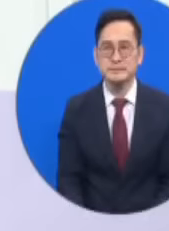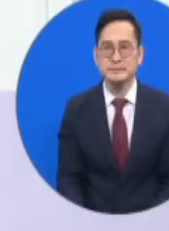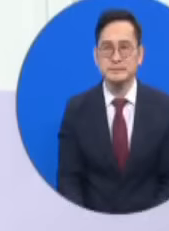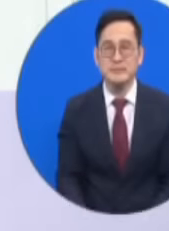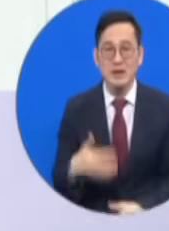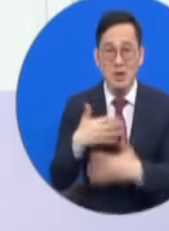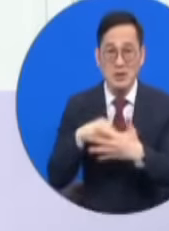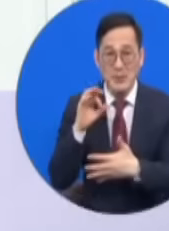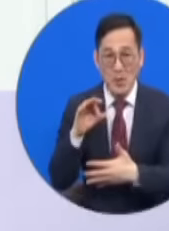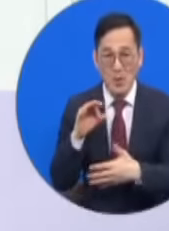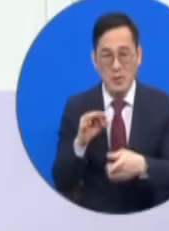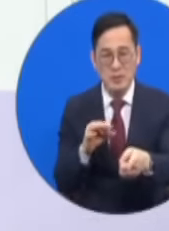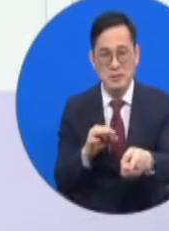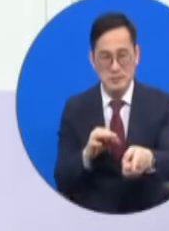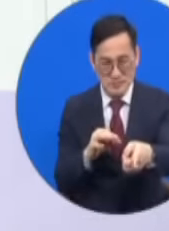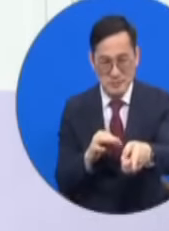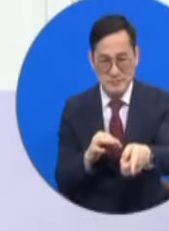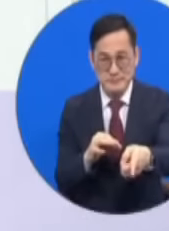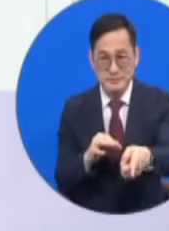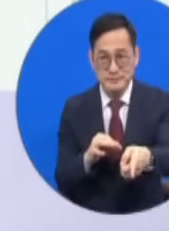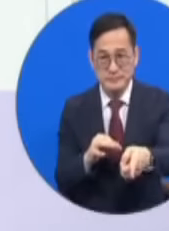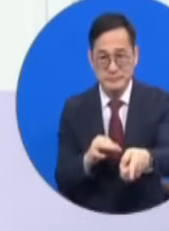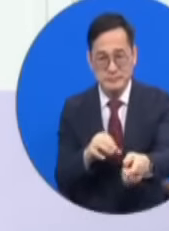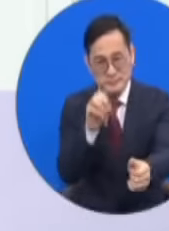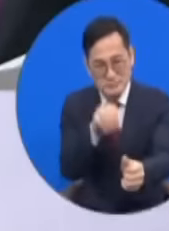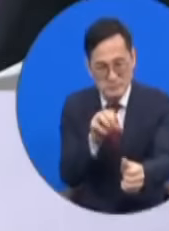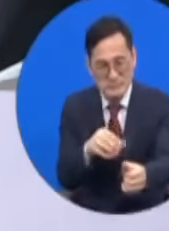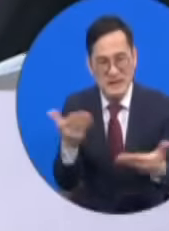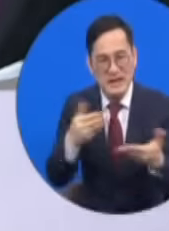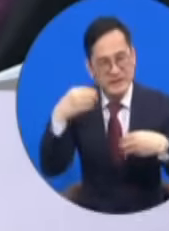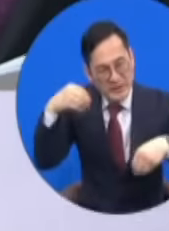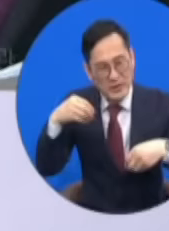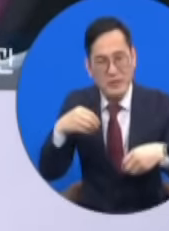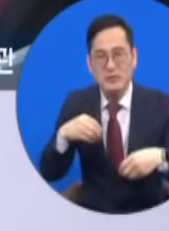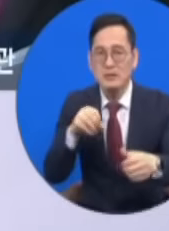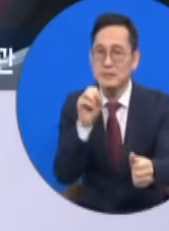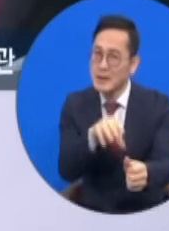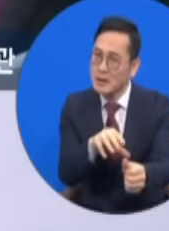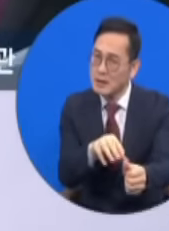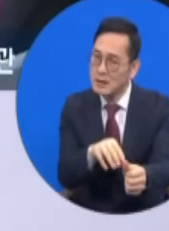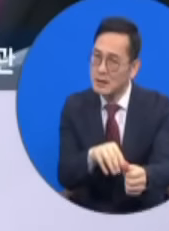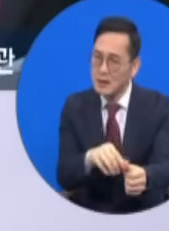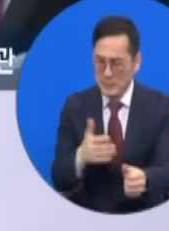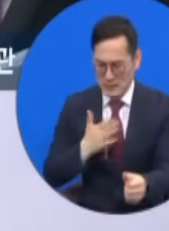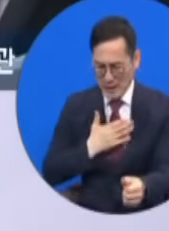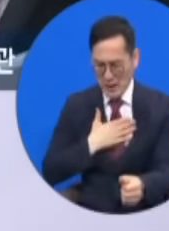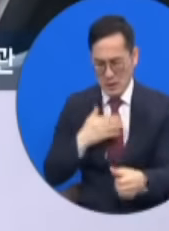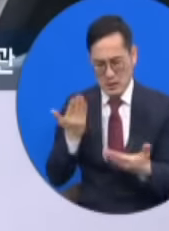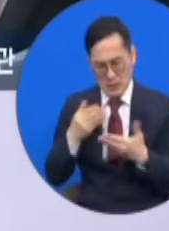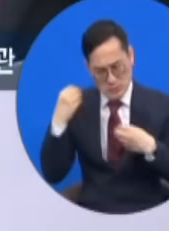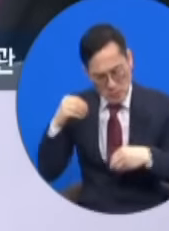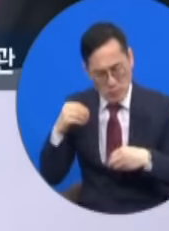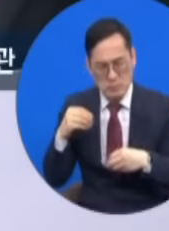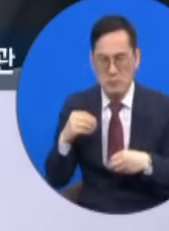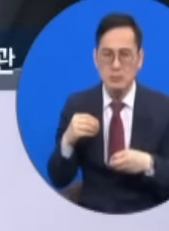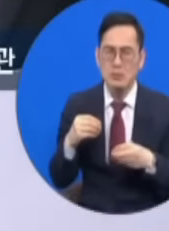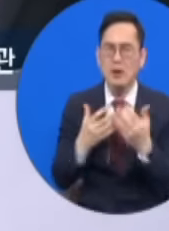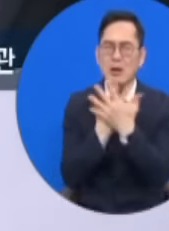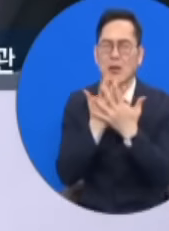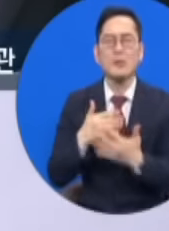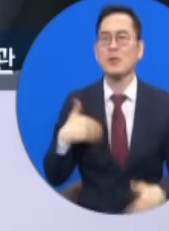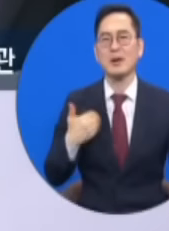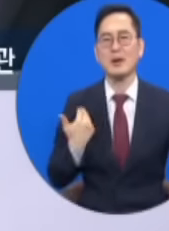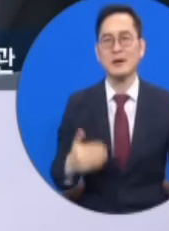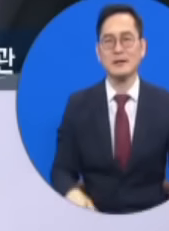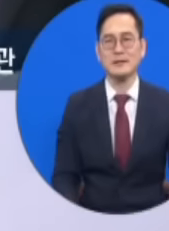앞에 그 보좌진께 뭐 이야기하는 것처럼 이야기했기 때문에 뭐 자기 본인이 아니라 앞에 보좌진 이야기인지 그리고 저